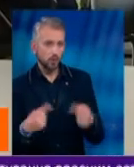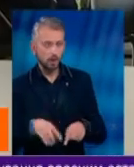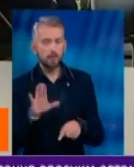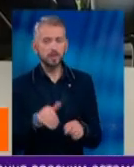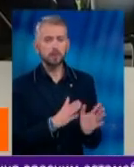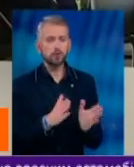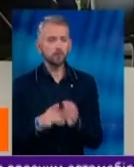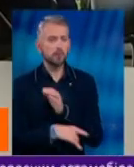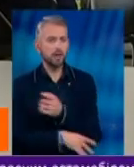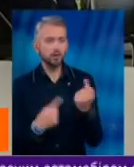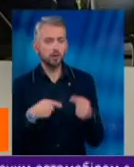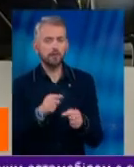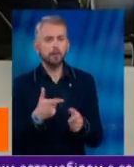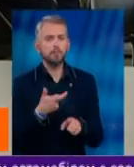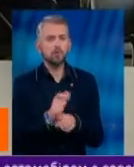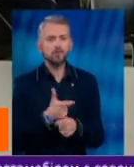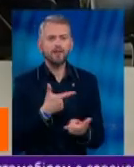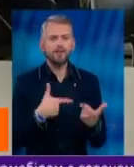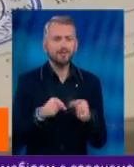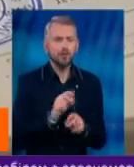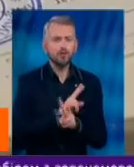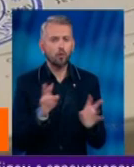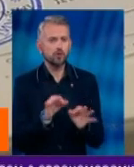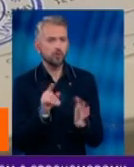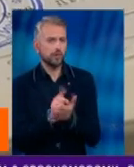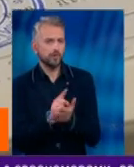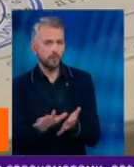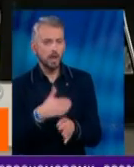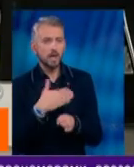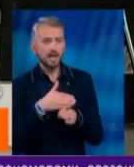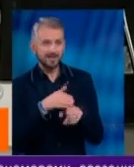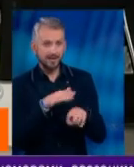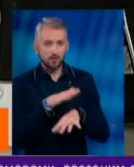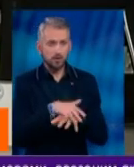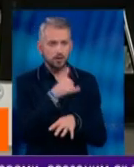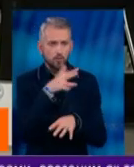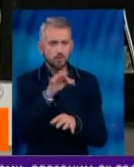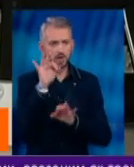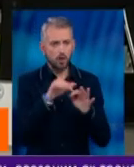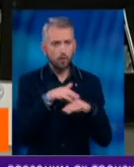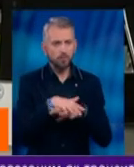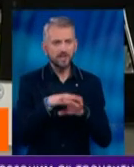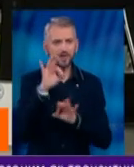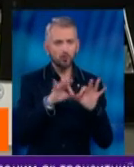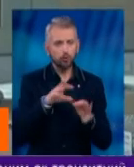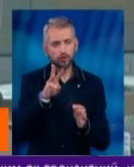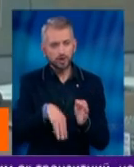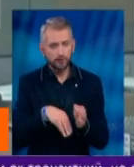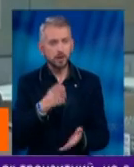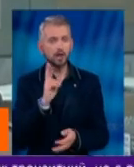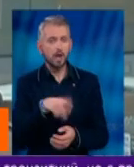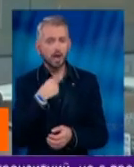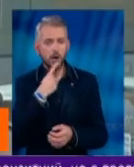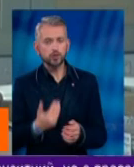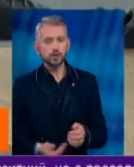процедури банкрутства ви більше ніде і нікому нічого не винні. Кредитори більше не зможуть нараховувати вам відсотки чи штрафи. Тож, як кажуть,